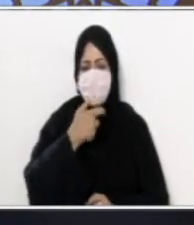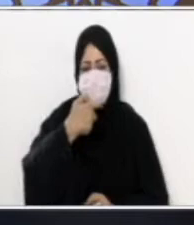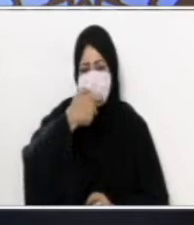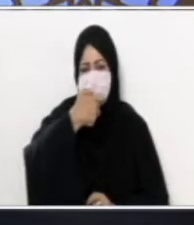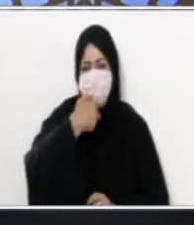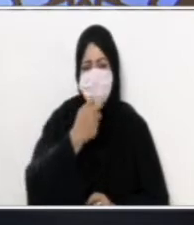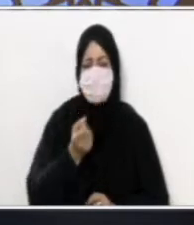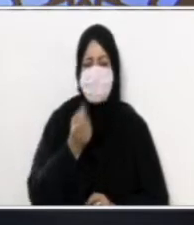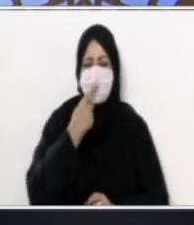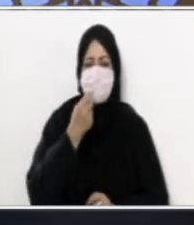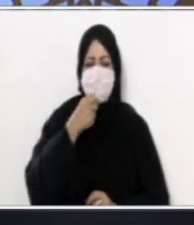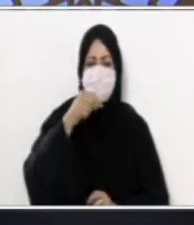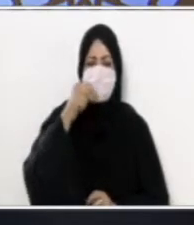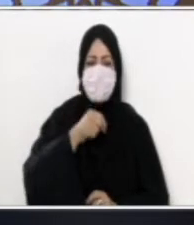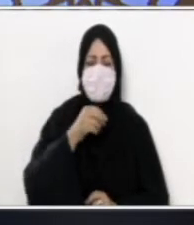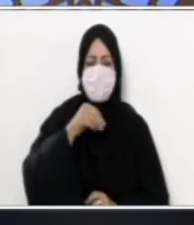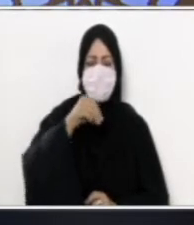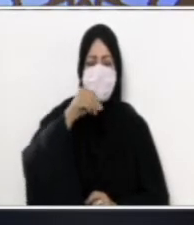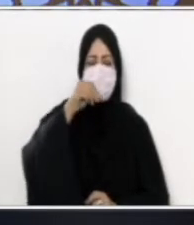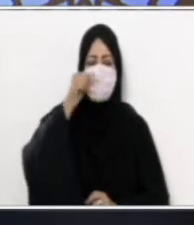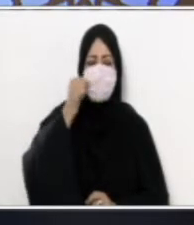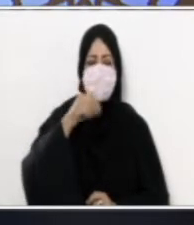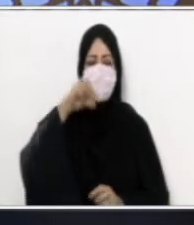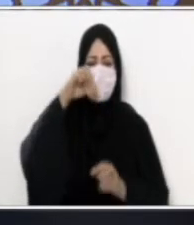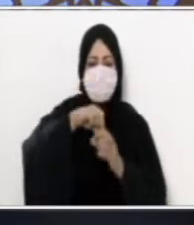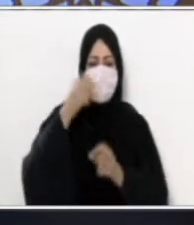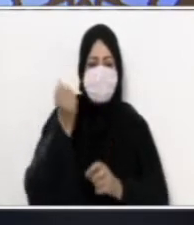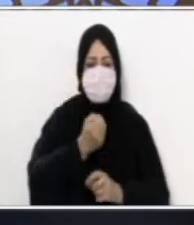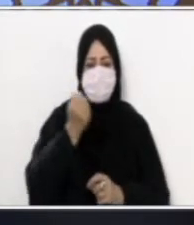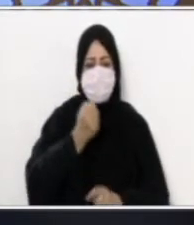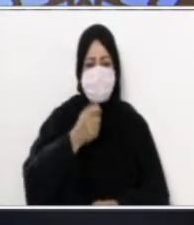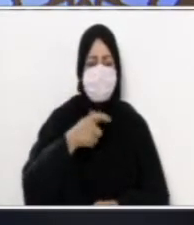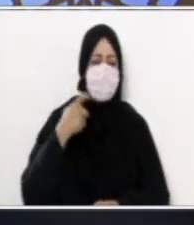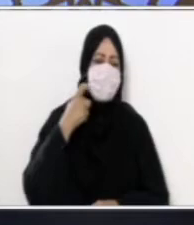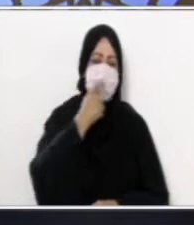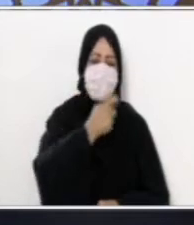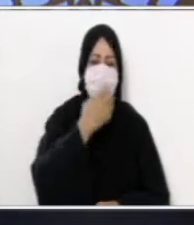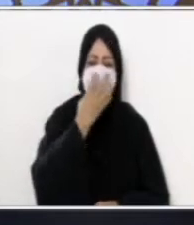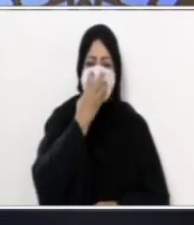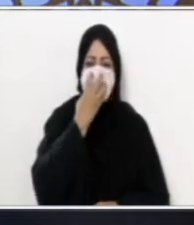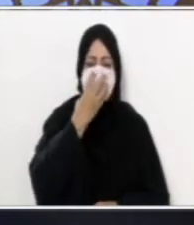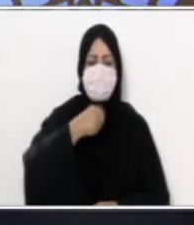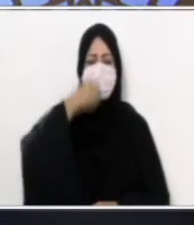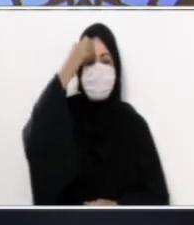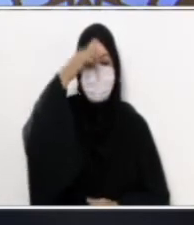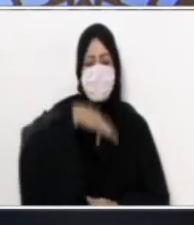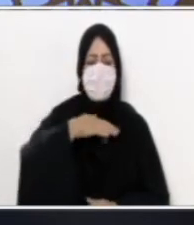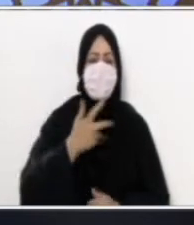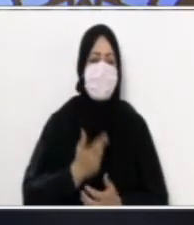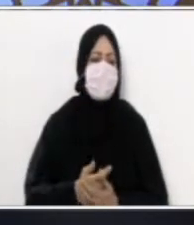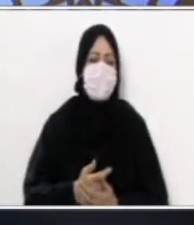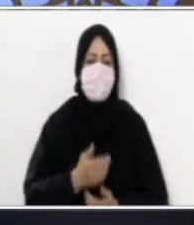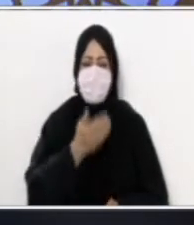جهاز. الجهاز ده بنشفه ينزل على صدري. في الصيام يعني شفت ما واضح ان شاء